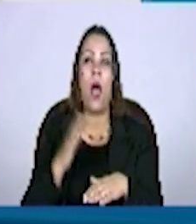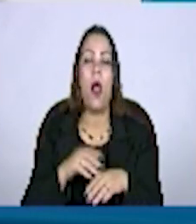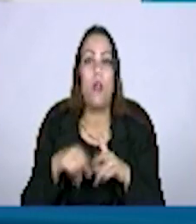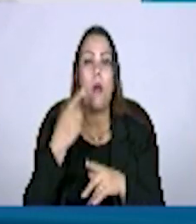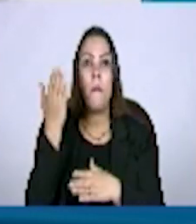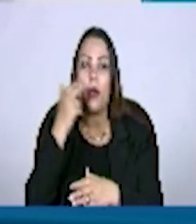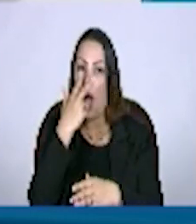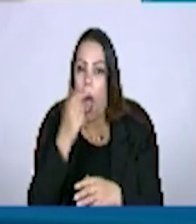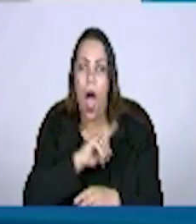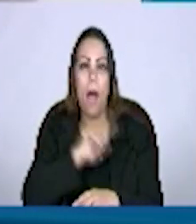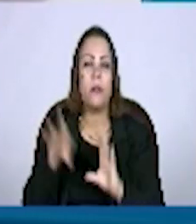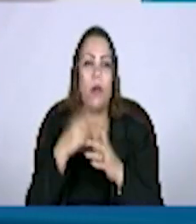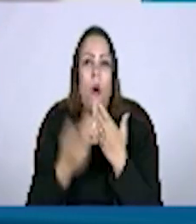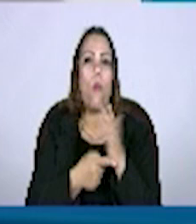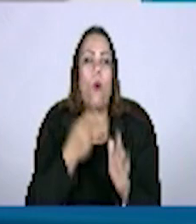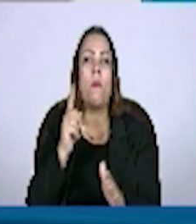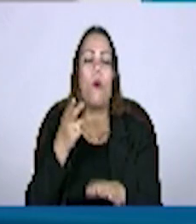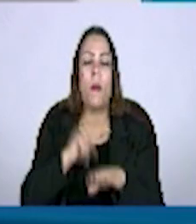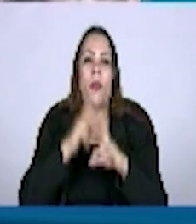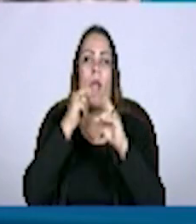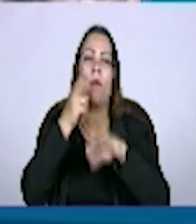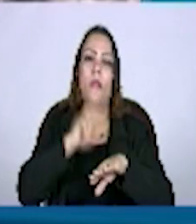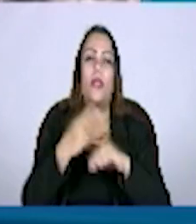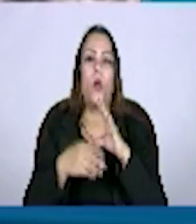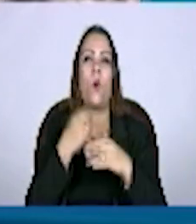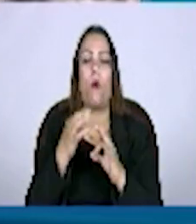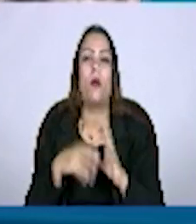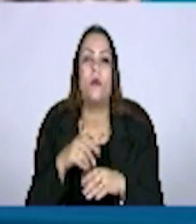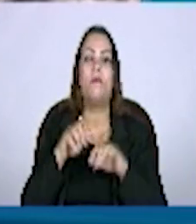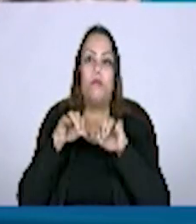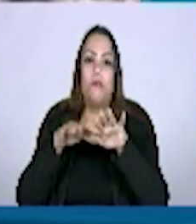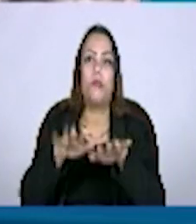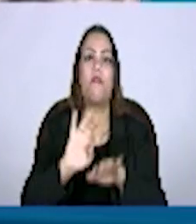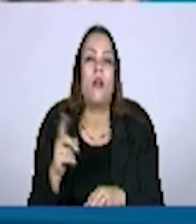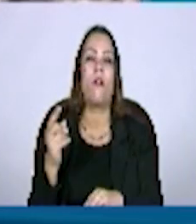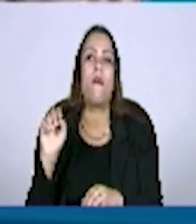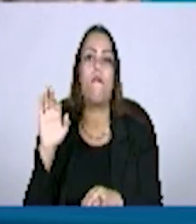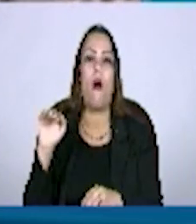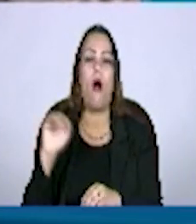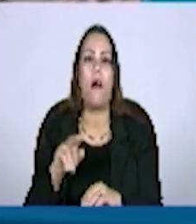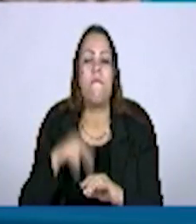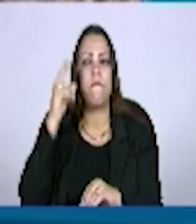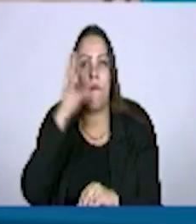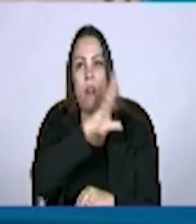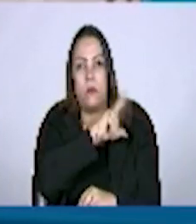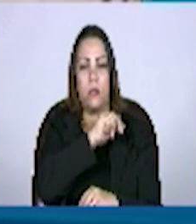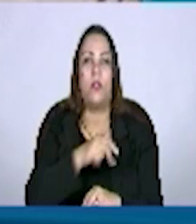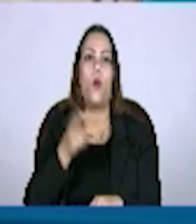غير مسبوق ايضا تكرر الكلام على مساله اجتياح رفع الفلسطينيه